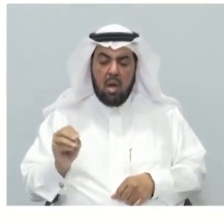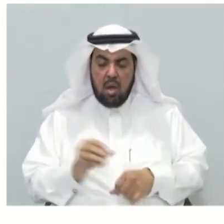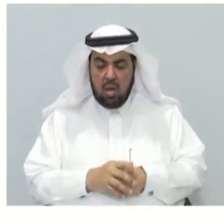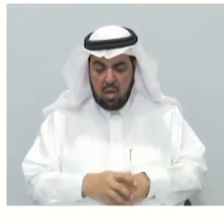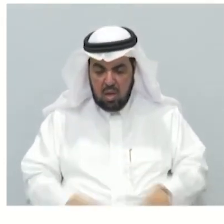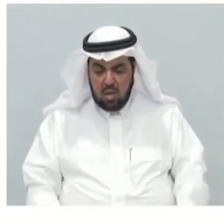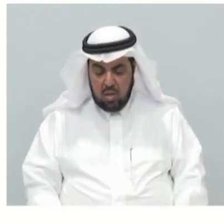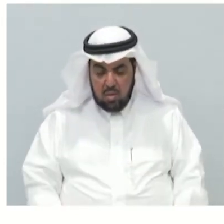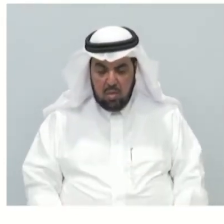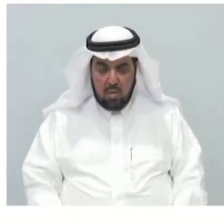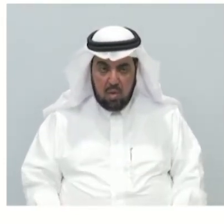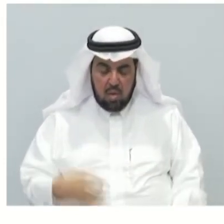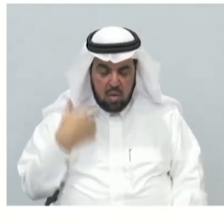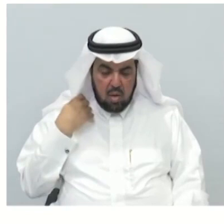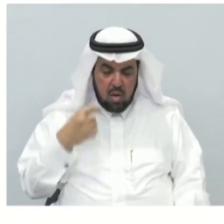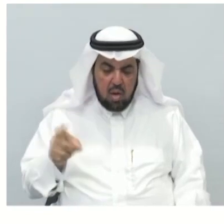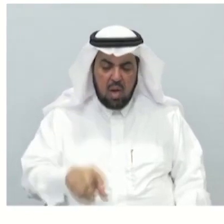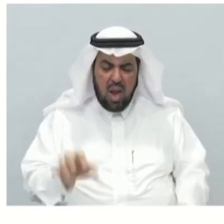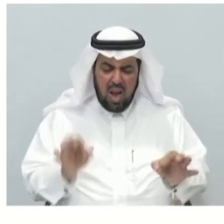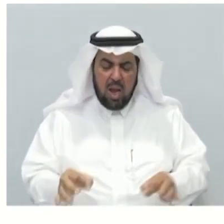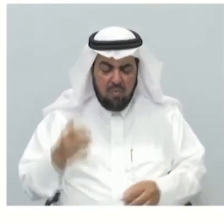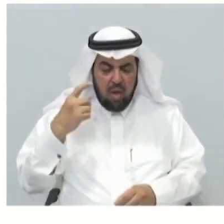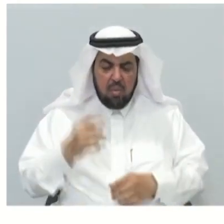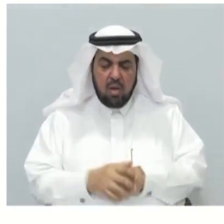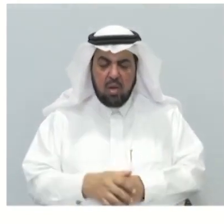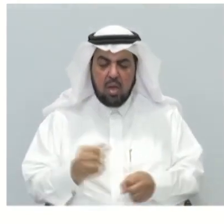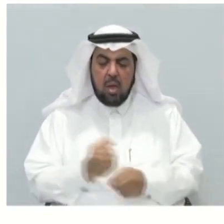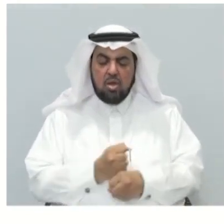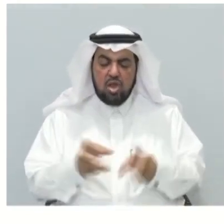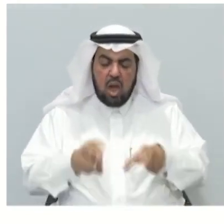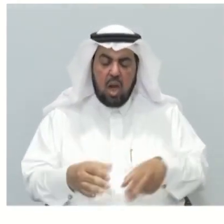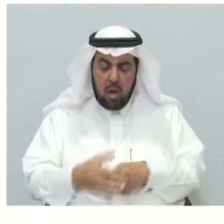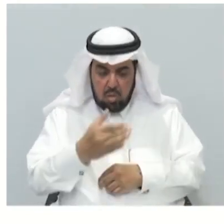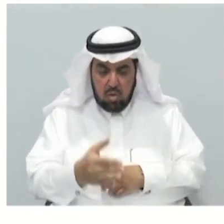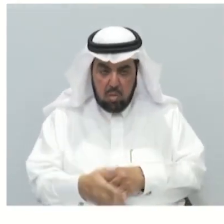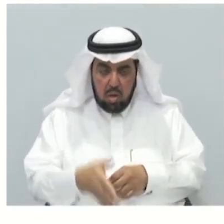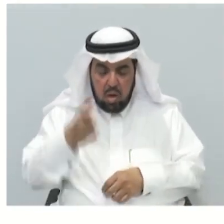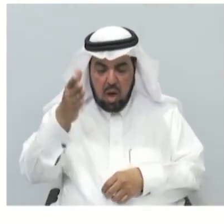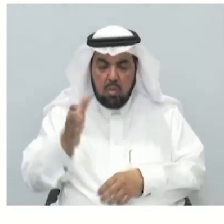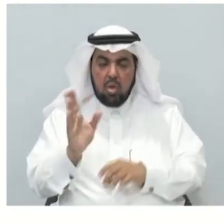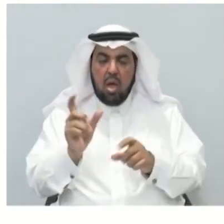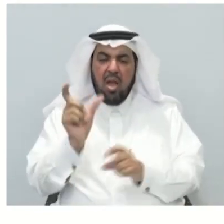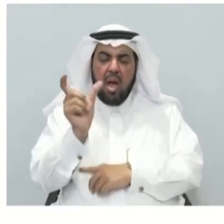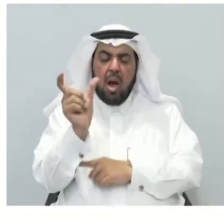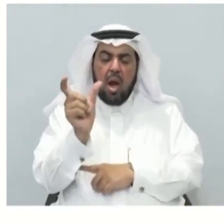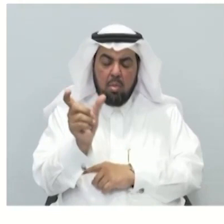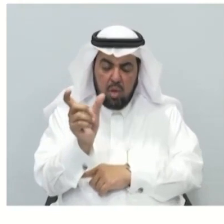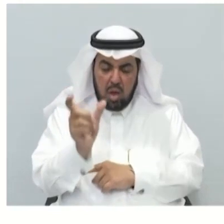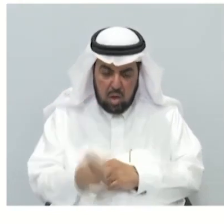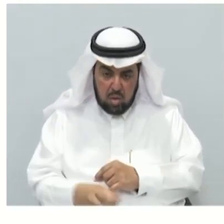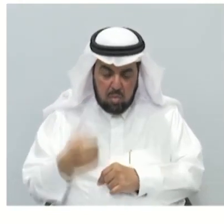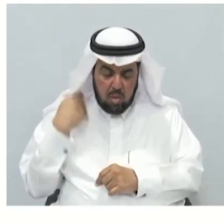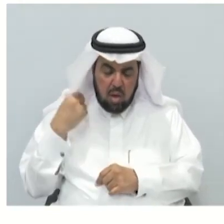متطابقه عندنا سؤال هنا في تحقق من فامك استعمل الشكل المجاور الذي يمثل عامودي كهرباء وظلما